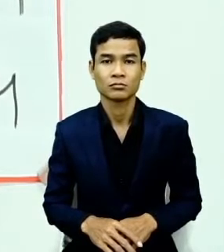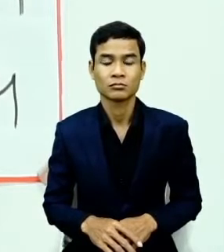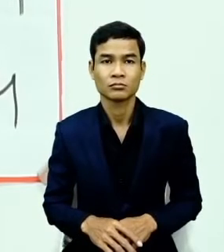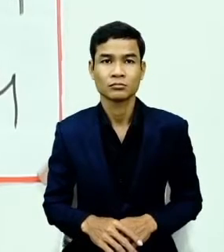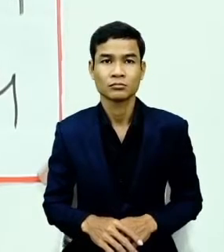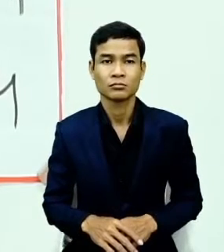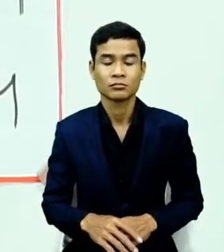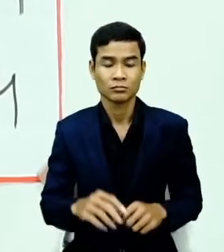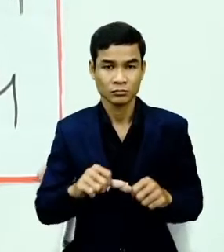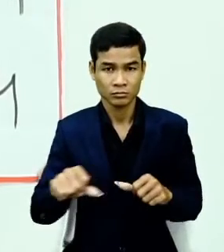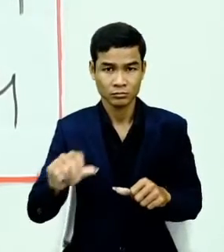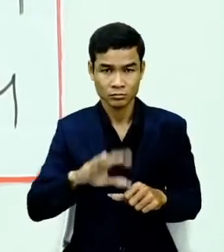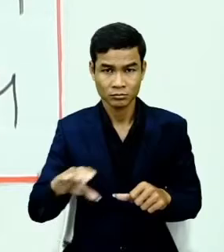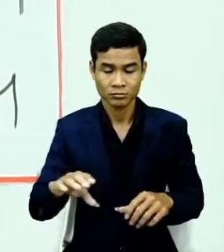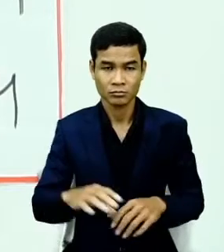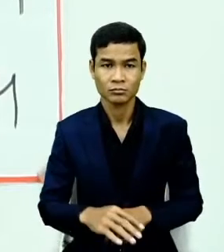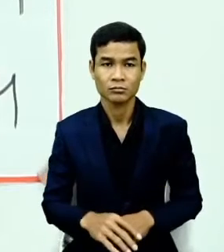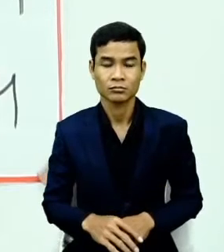ចាបន្ត